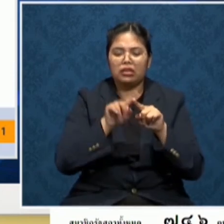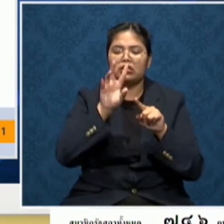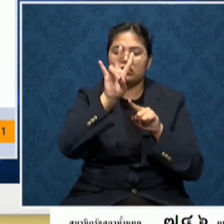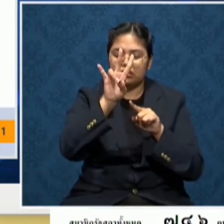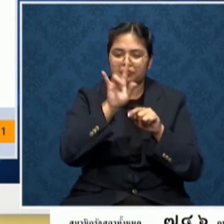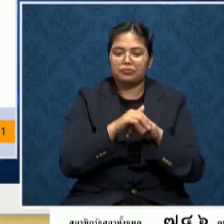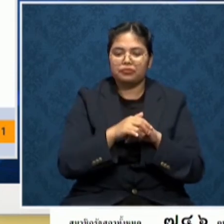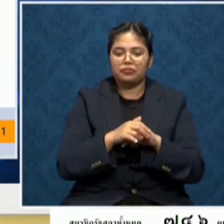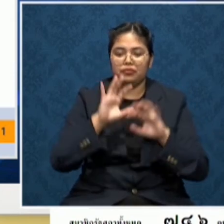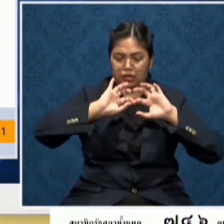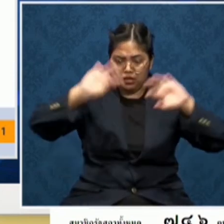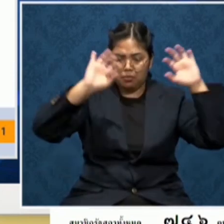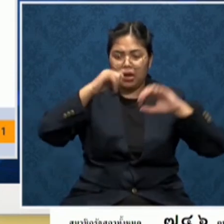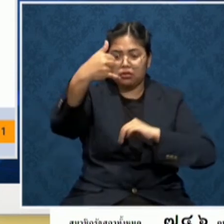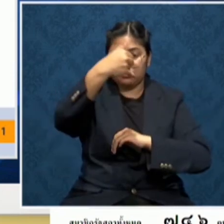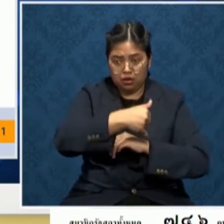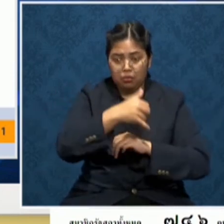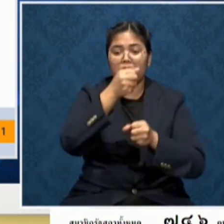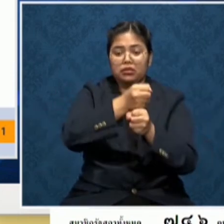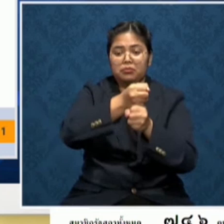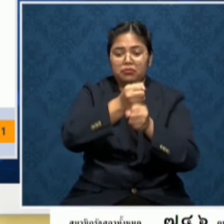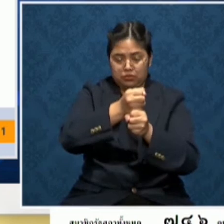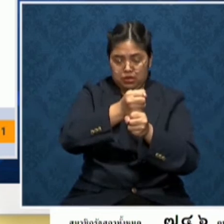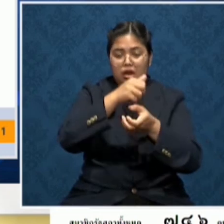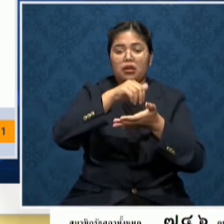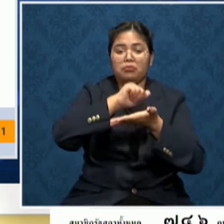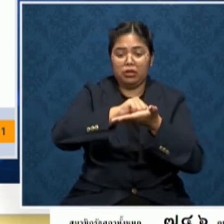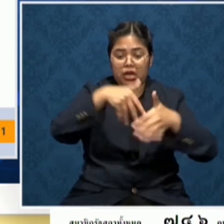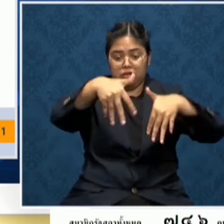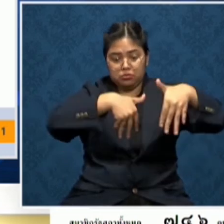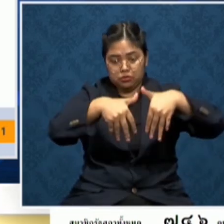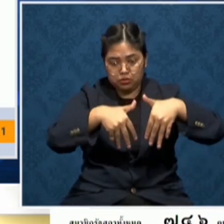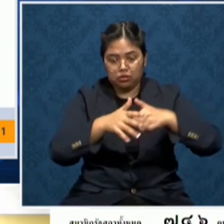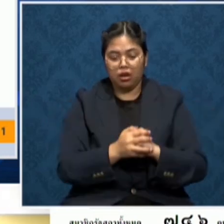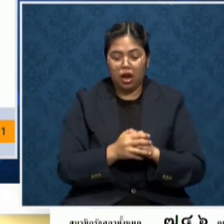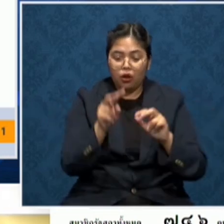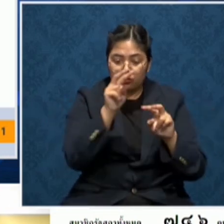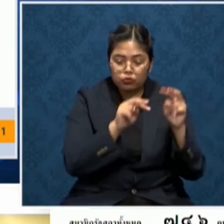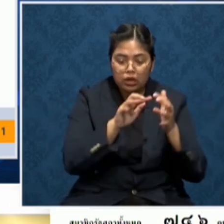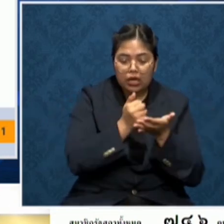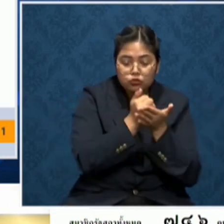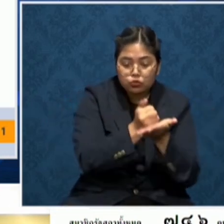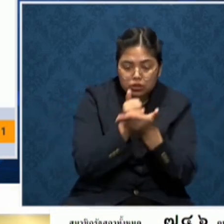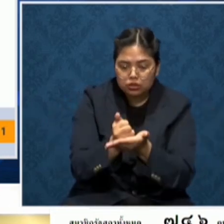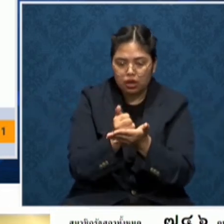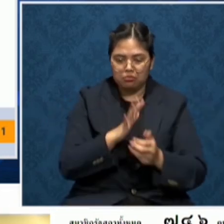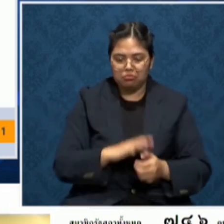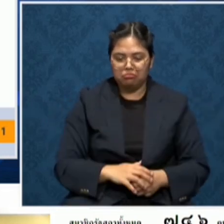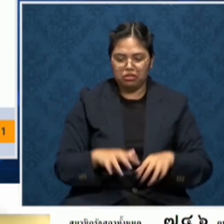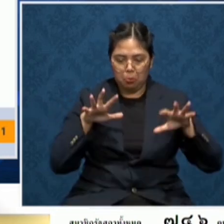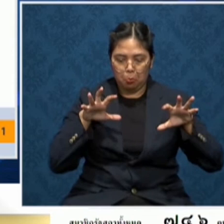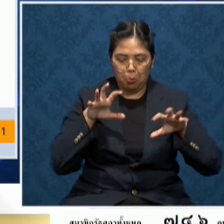ฐบาลบริหารประเทศหรืออภิบาลสังคมไม่ใช่มาปกครองประชาชนโดยมากแล้วรัฐมัก